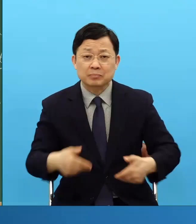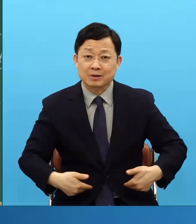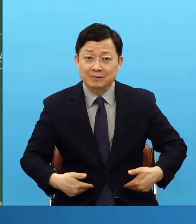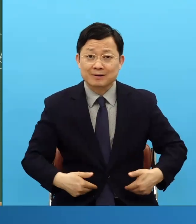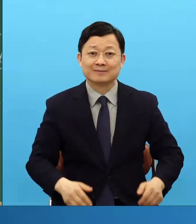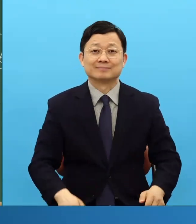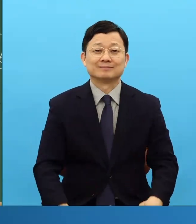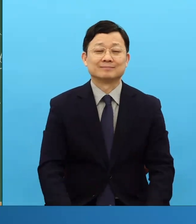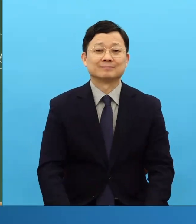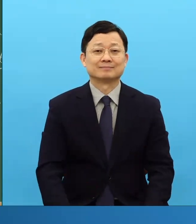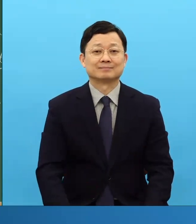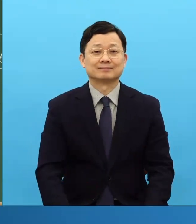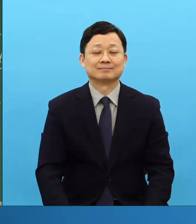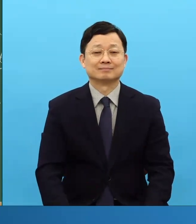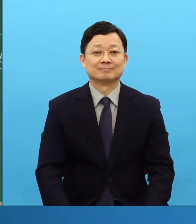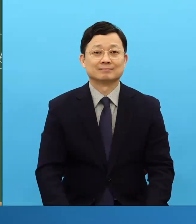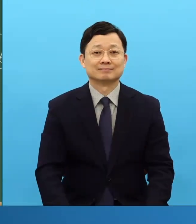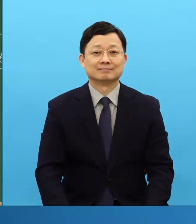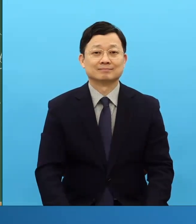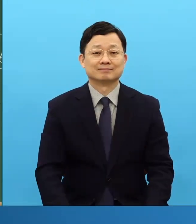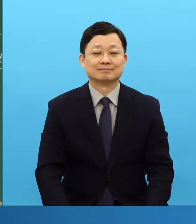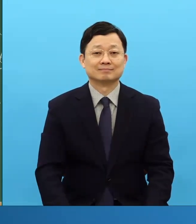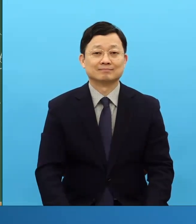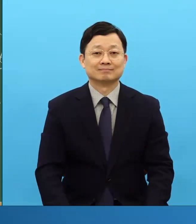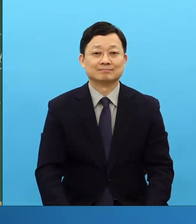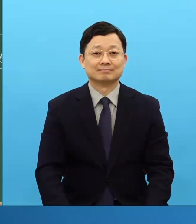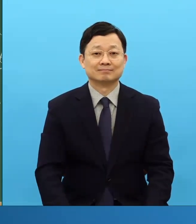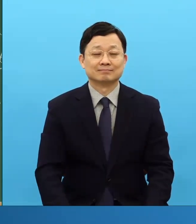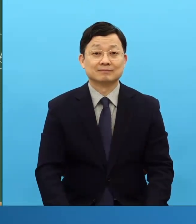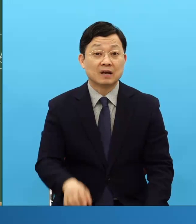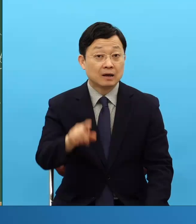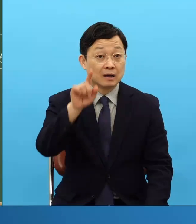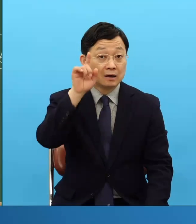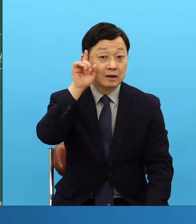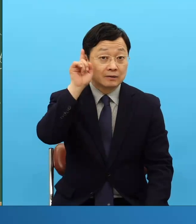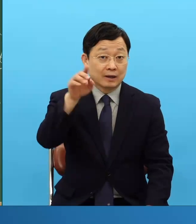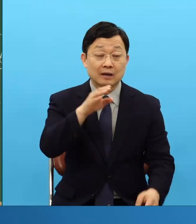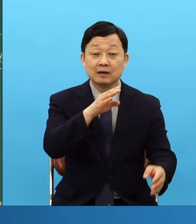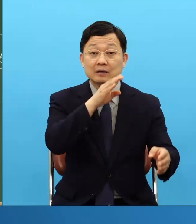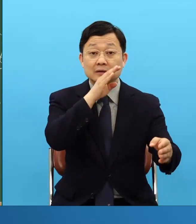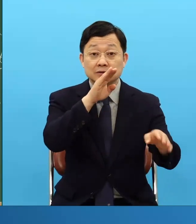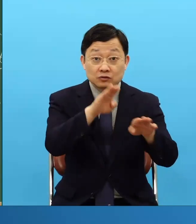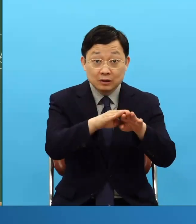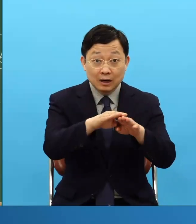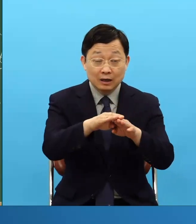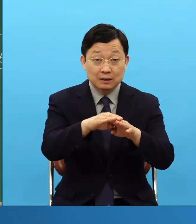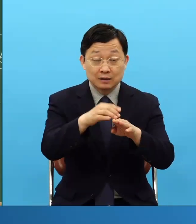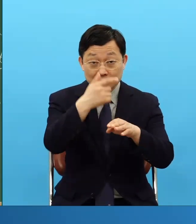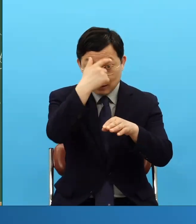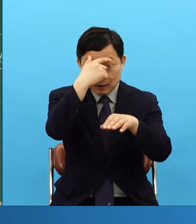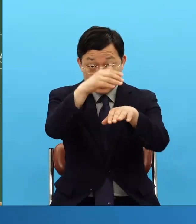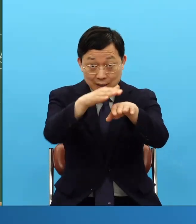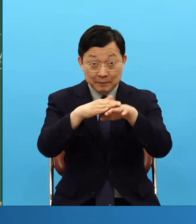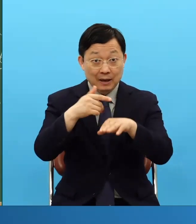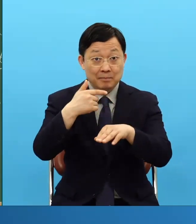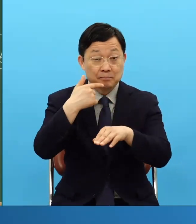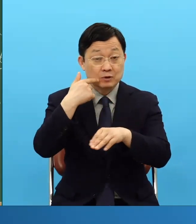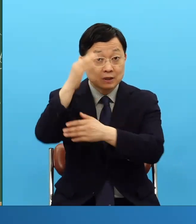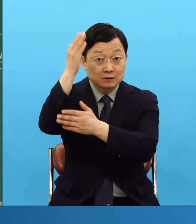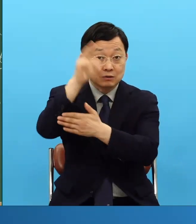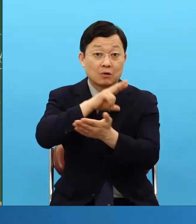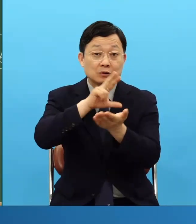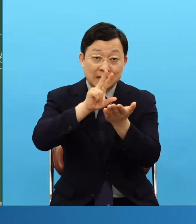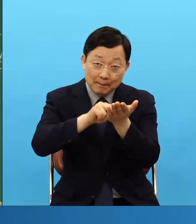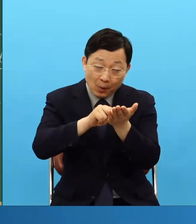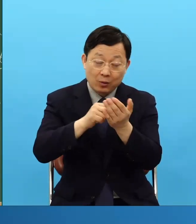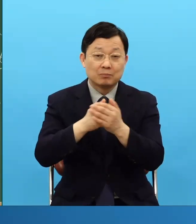now. 필요하다면 요즘은 내일 목사님 설교 제목이 뭔지 본문이 뭔지 다 알 수 있어요. And if needed, then you can figure out today what